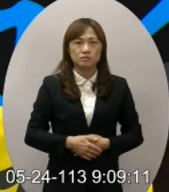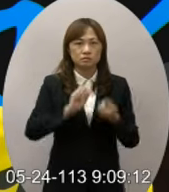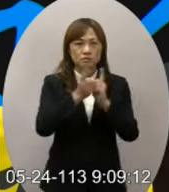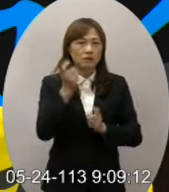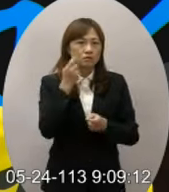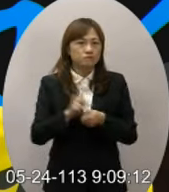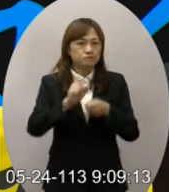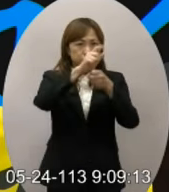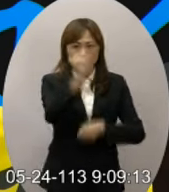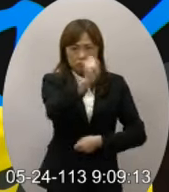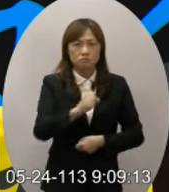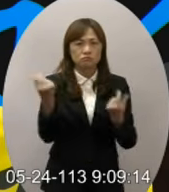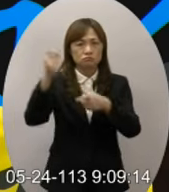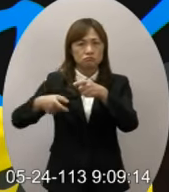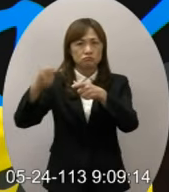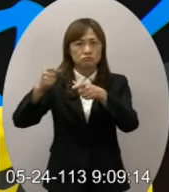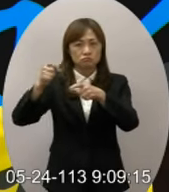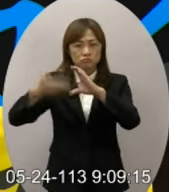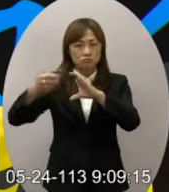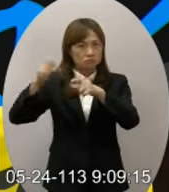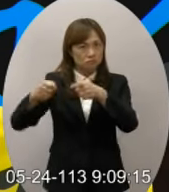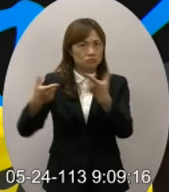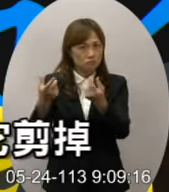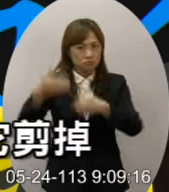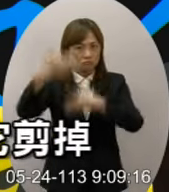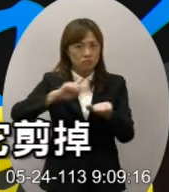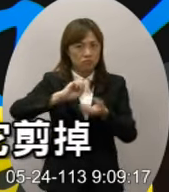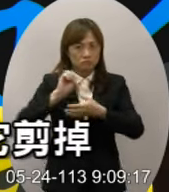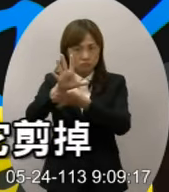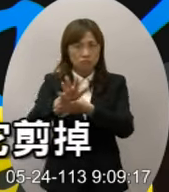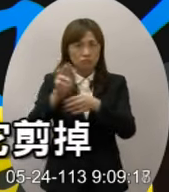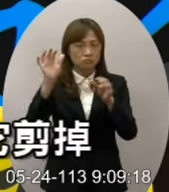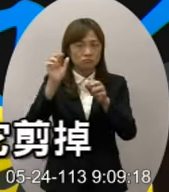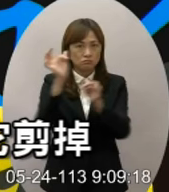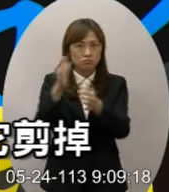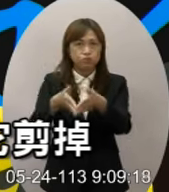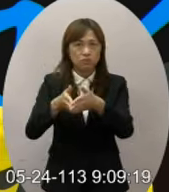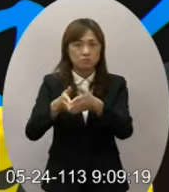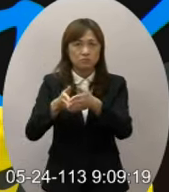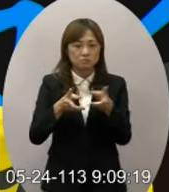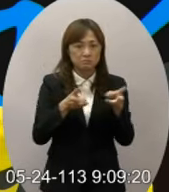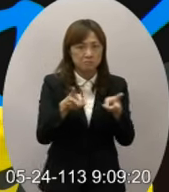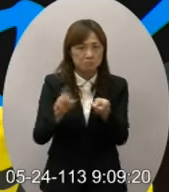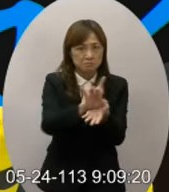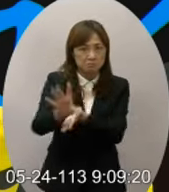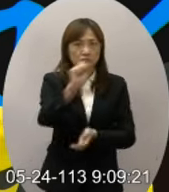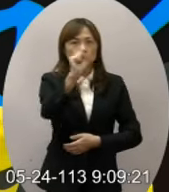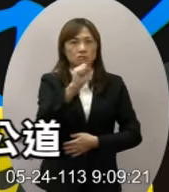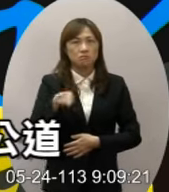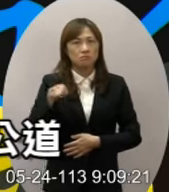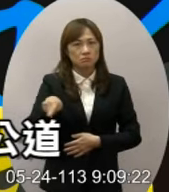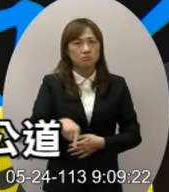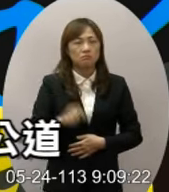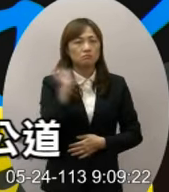权要站在最公正的一方，请完整的播放所有的影片，不要移花接木，把最重要的前面把它剪掉，拜托大家，这功德贝啊，